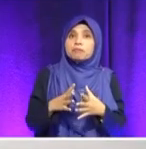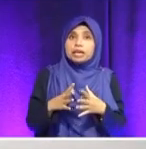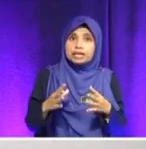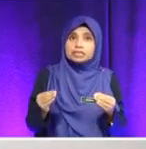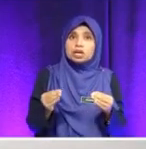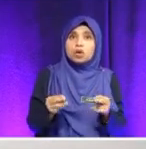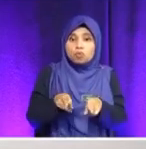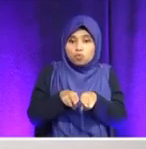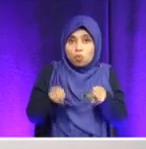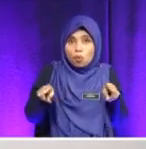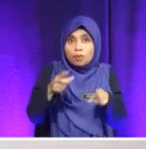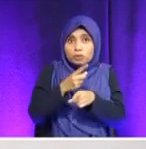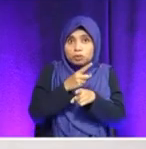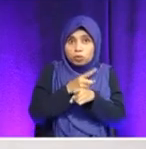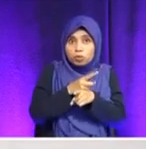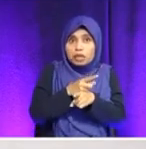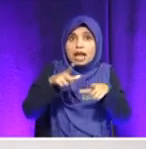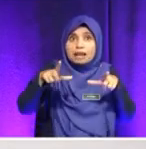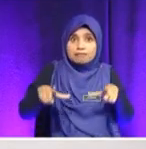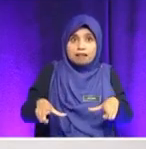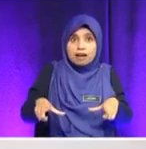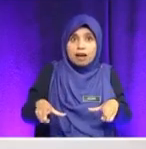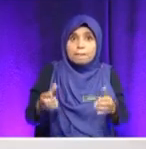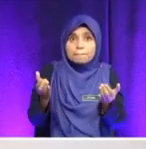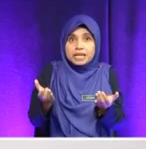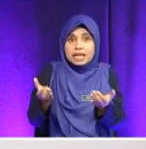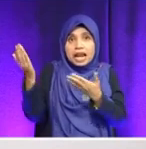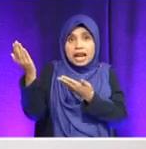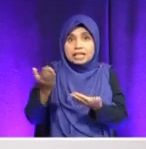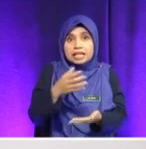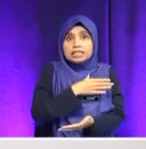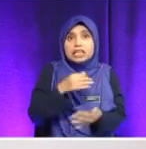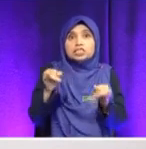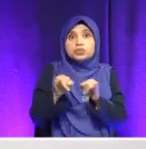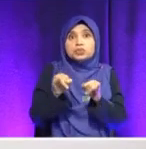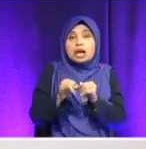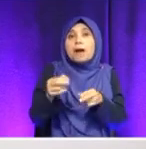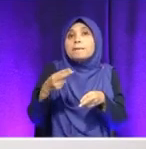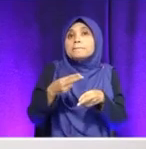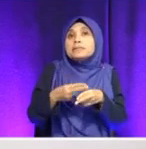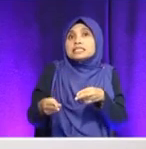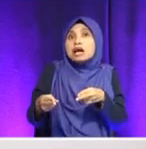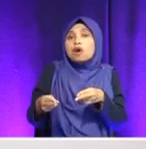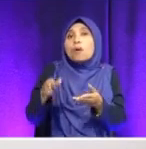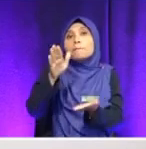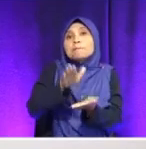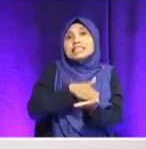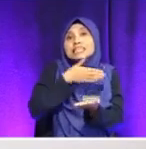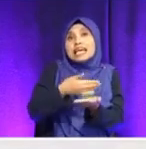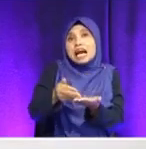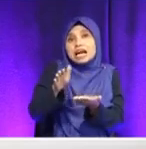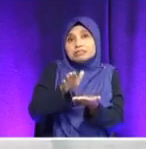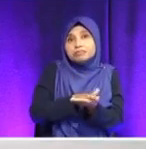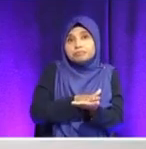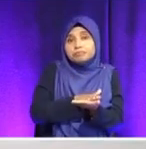jarak betul-betul. Okey, kemudian kita letakkan piring layan dan juga pisau. Pisau mentega. Pisau mentega.